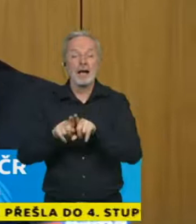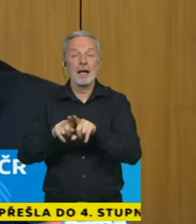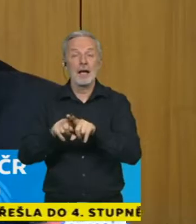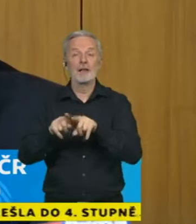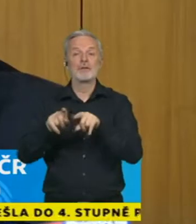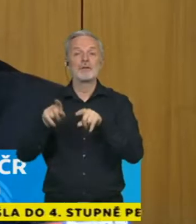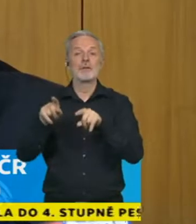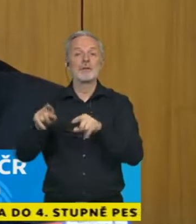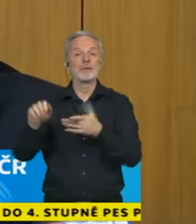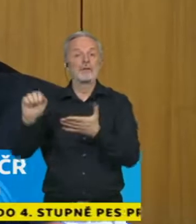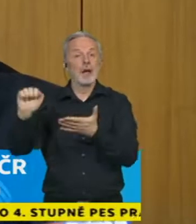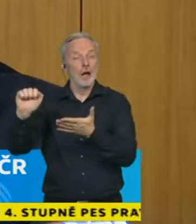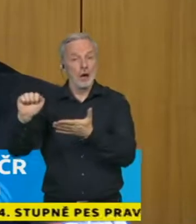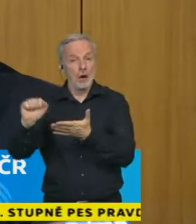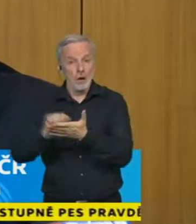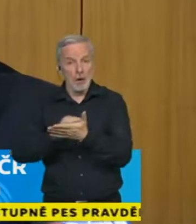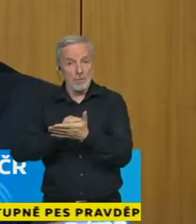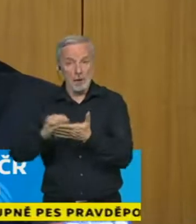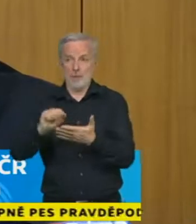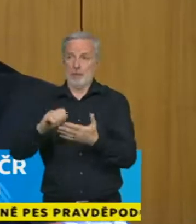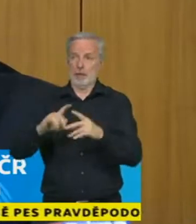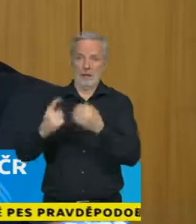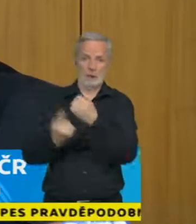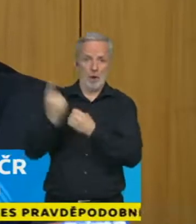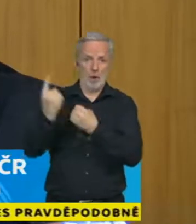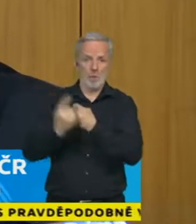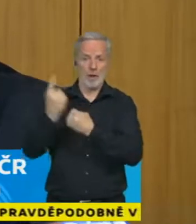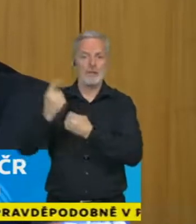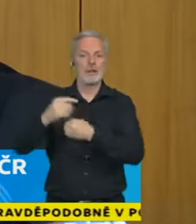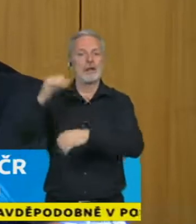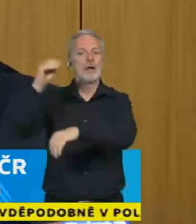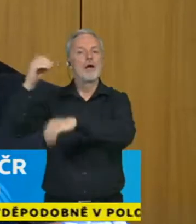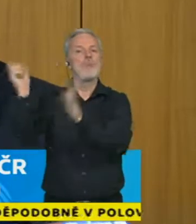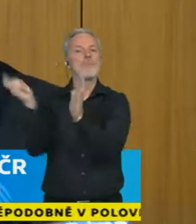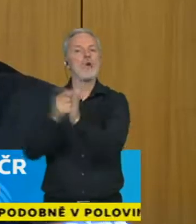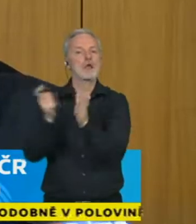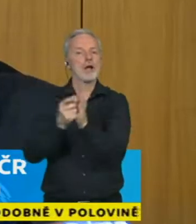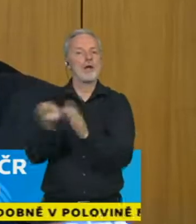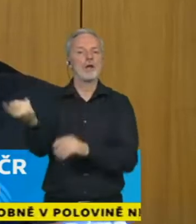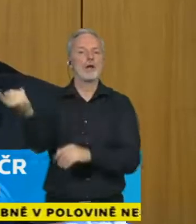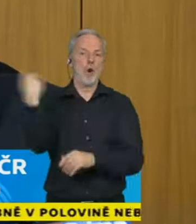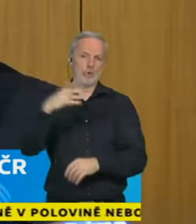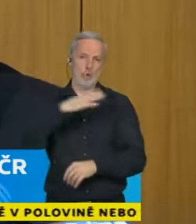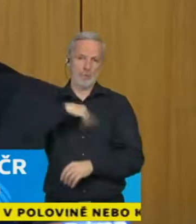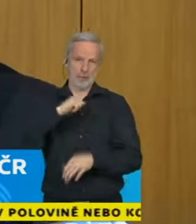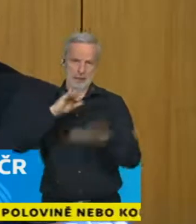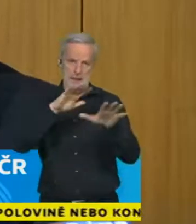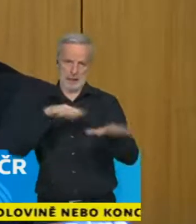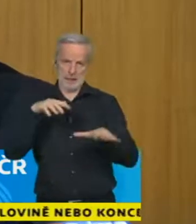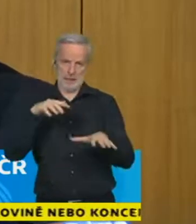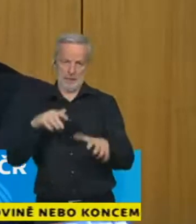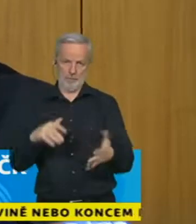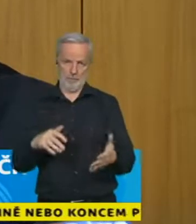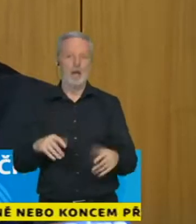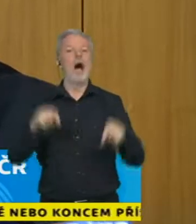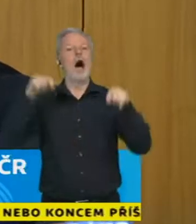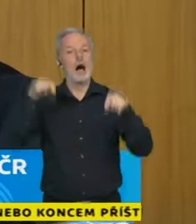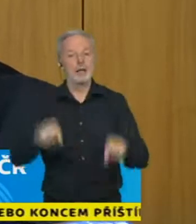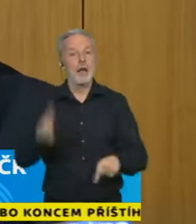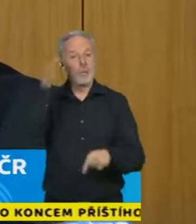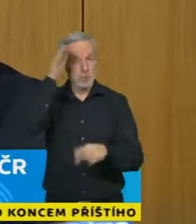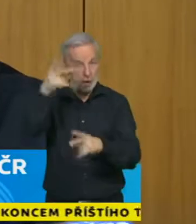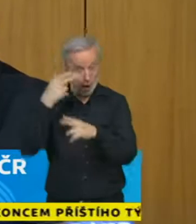úkoly nebo výzvy poslanecké sněmovny. Takže když to teď upravíme, tak to je to úprava,